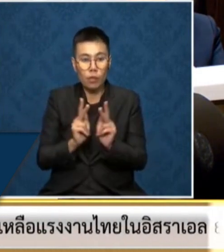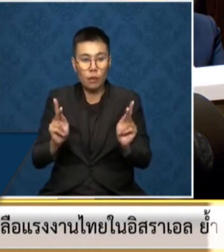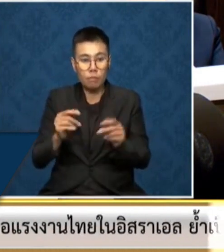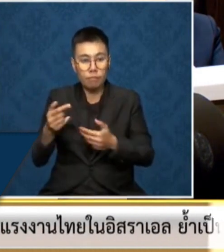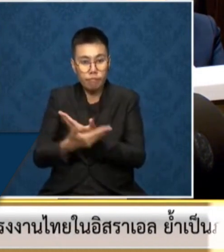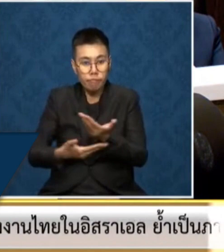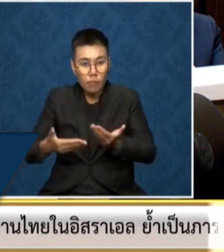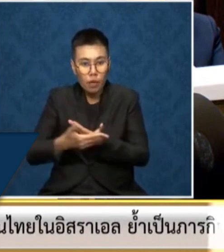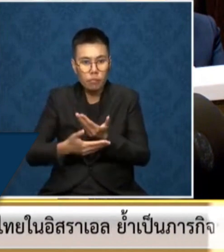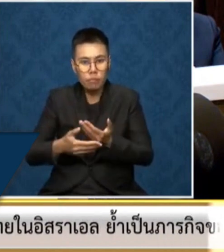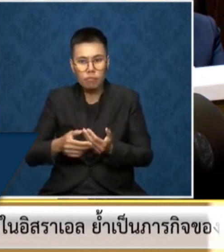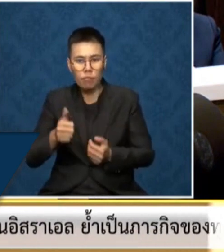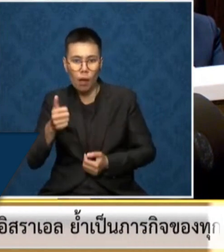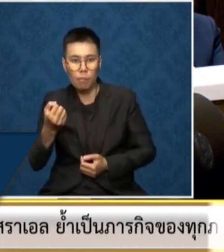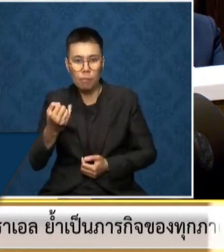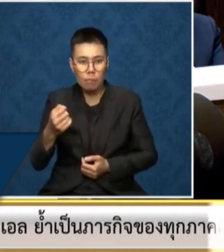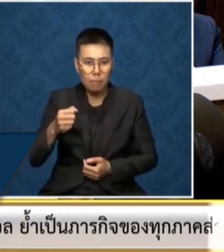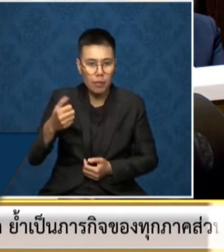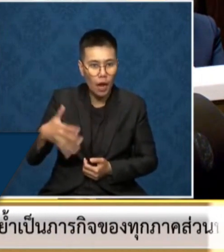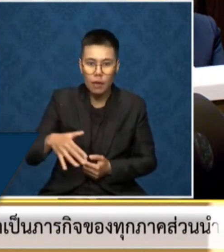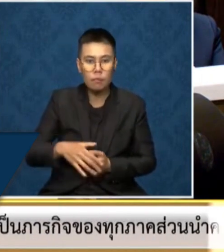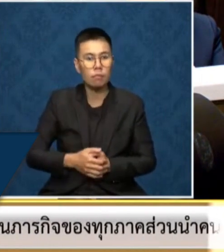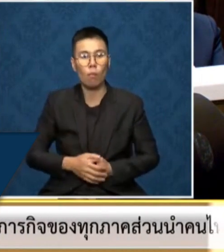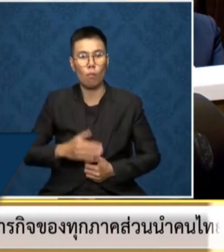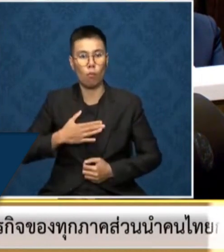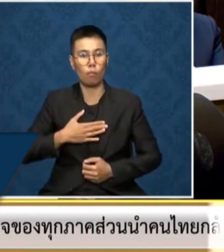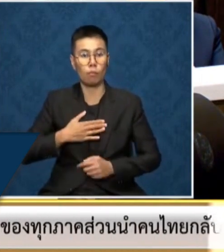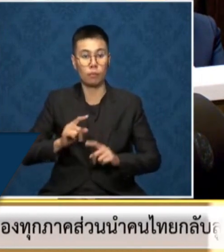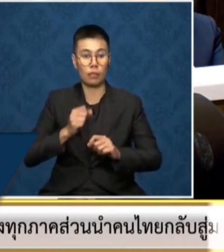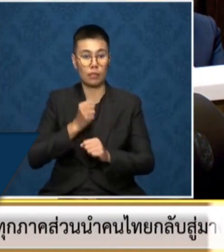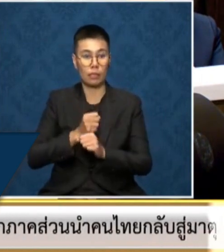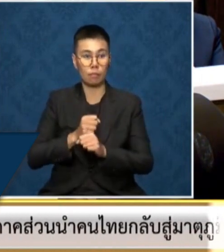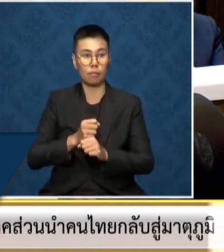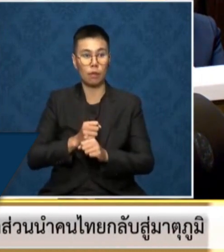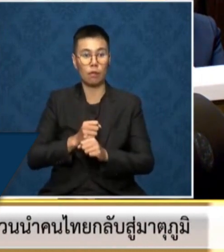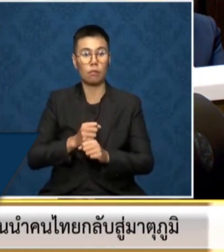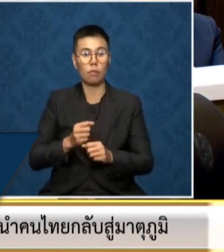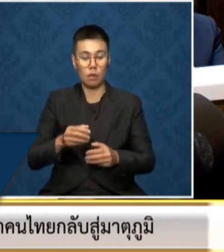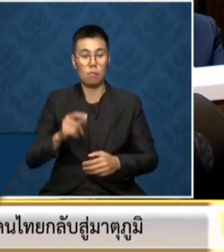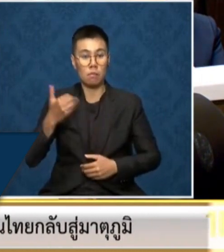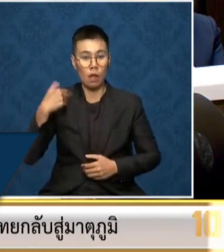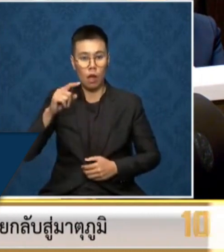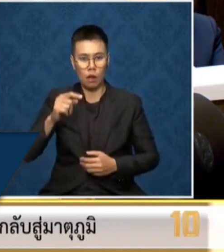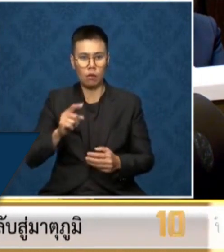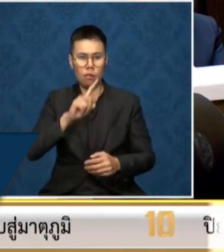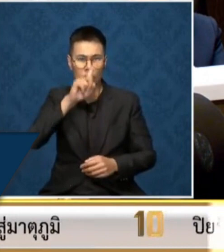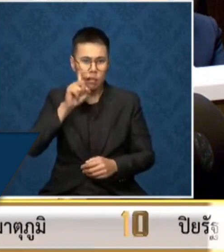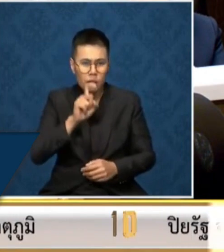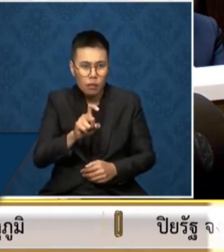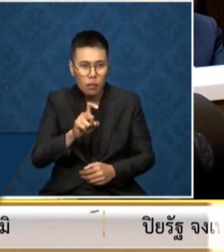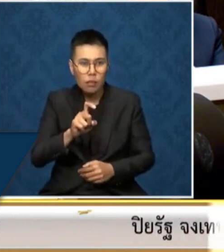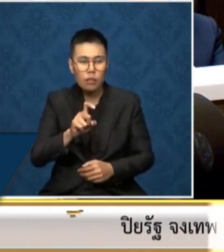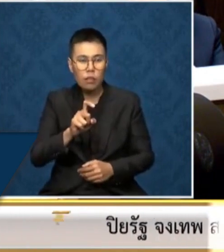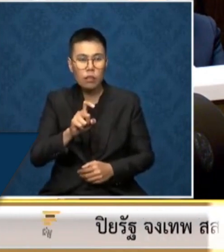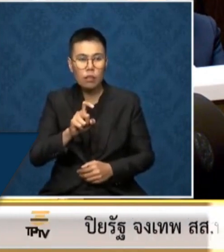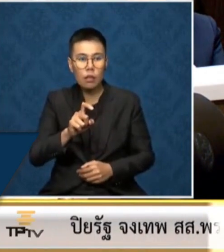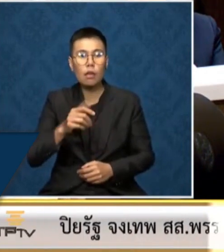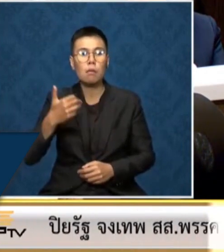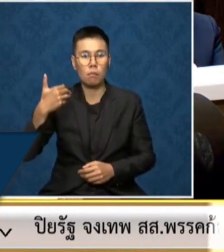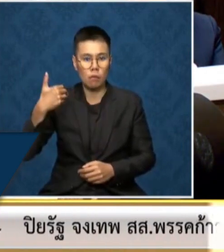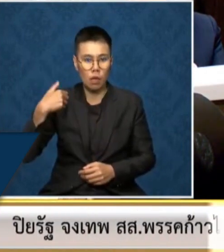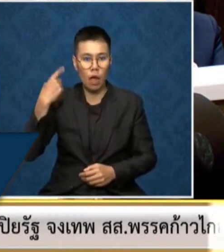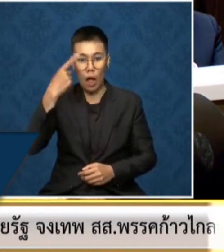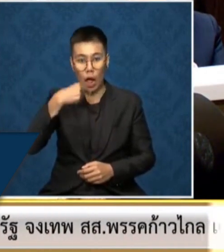จะพิจรงานาได้หรอไม่แต่เรากำลงทำเรื่องที่ถูกตั้งคำถามอย่างยิ่งจากนาน